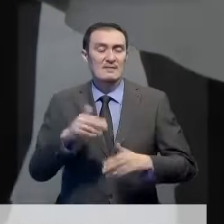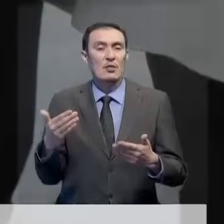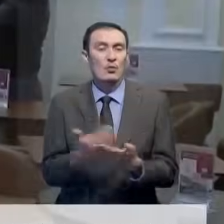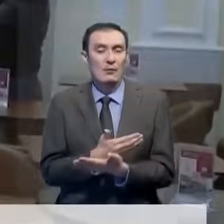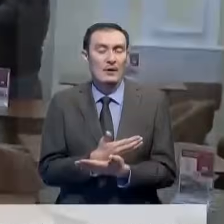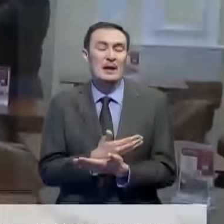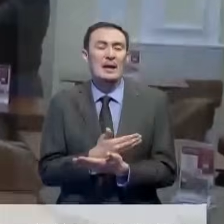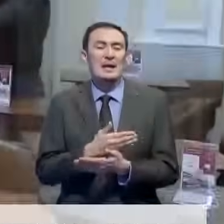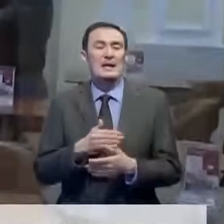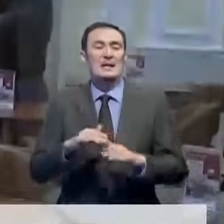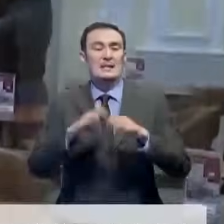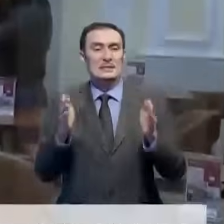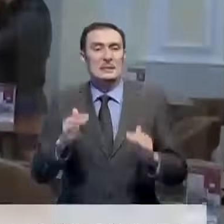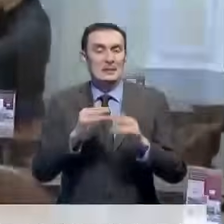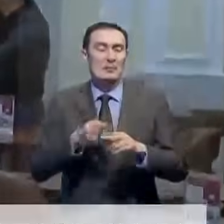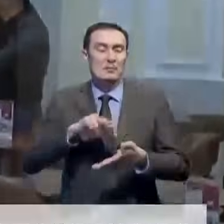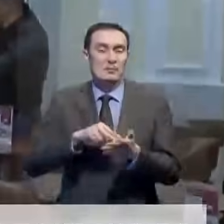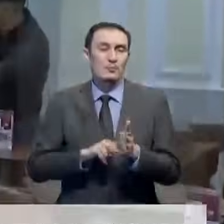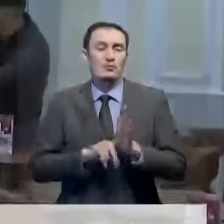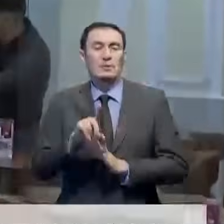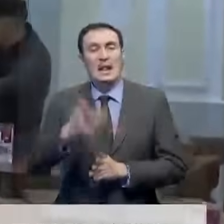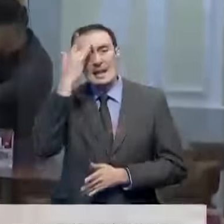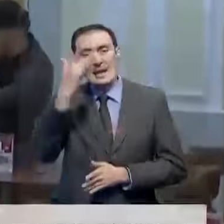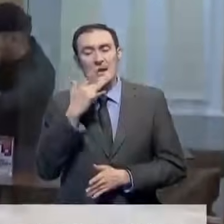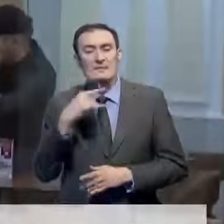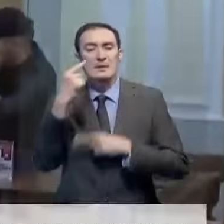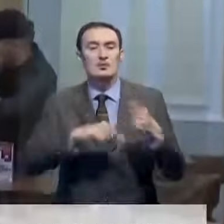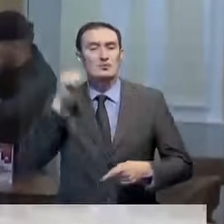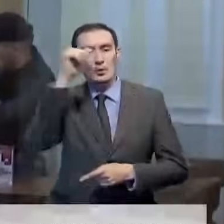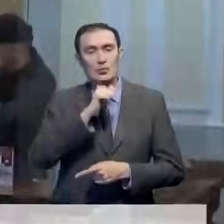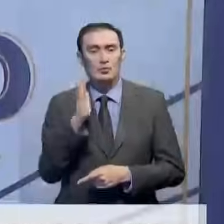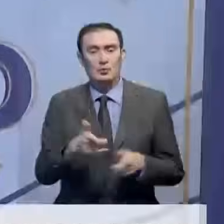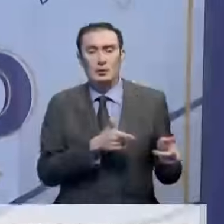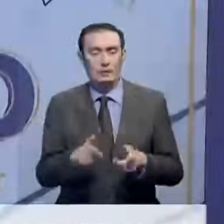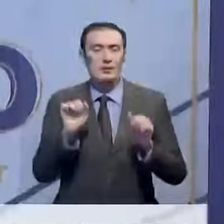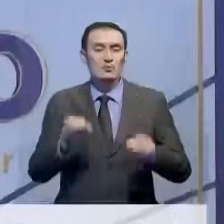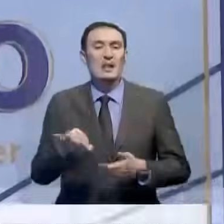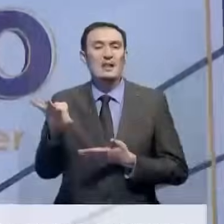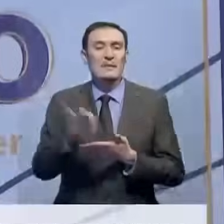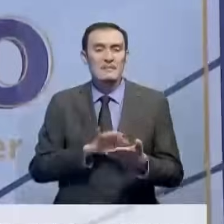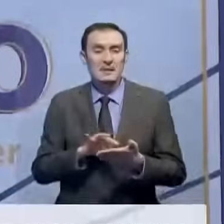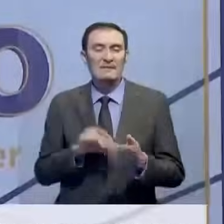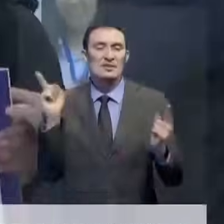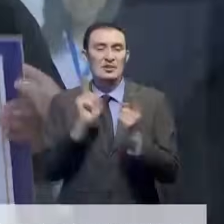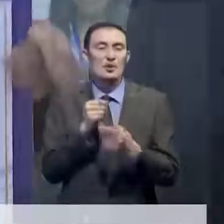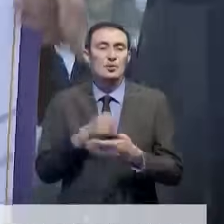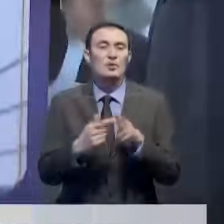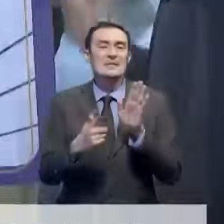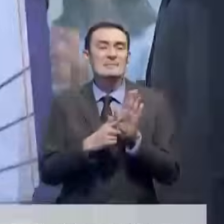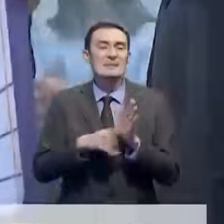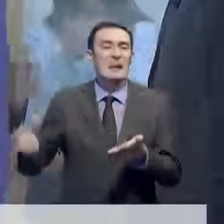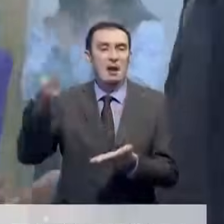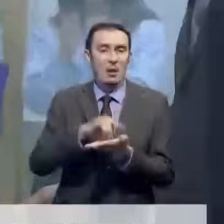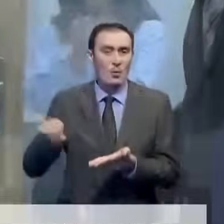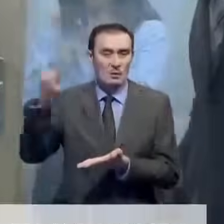нового пассажирского терминала, который планируют запустить летом следующего года. Он сможет одновременно принимать до 7